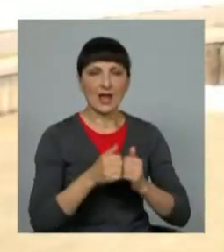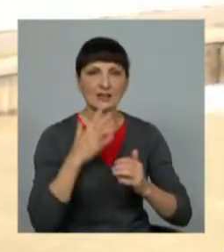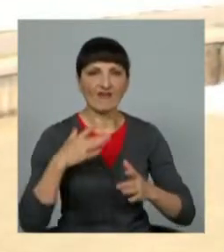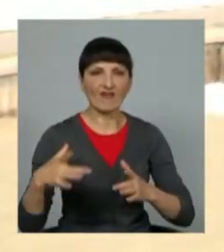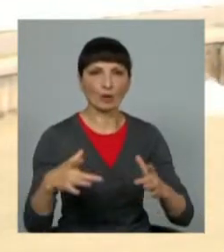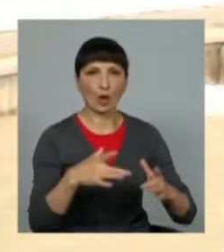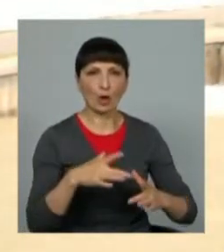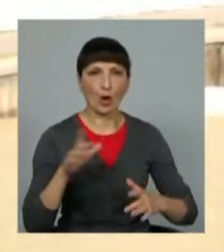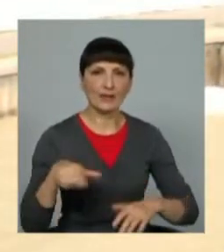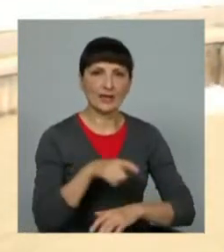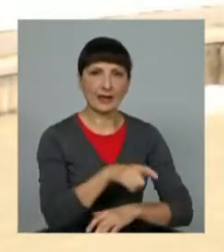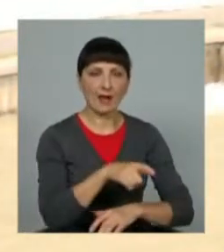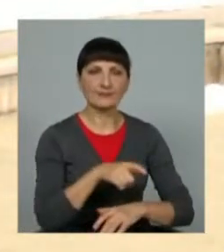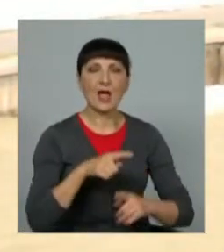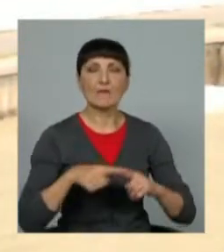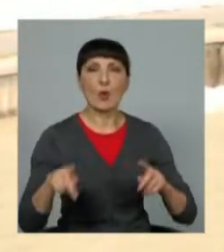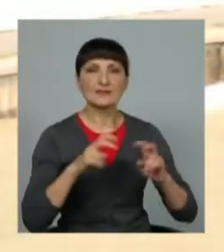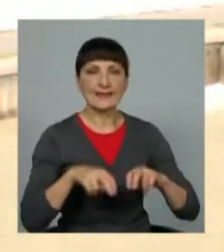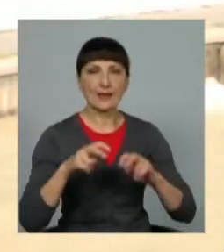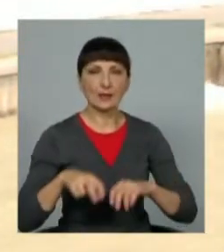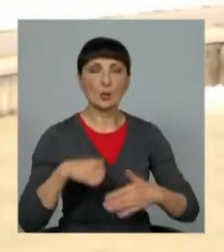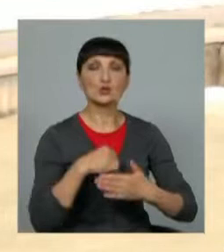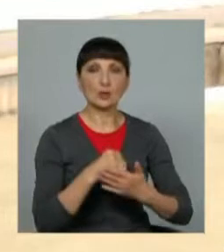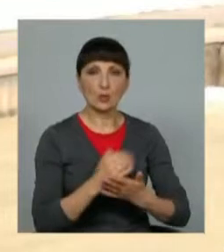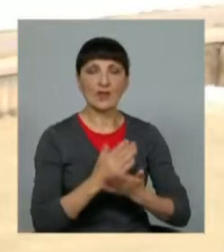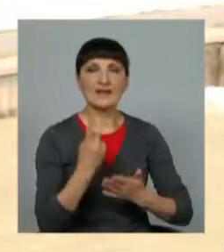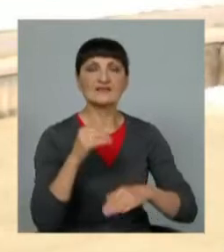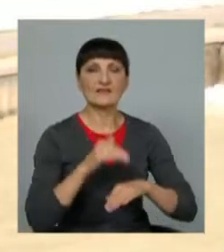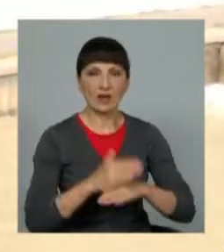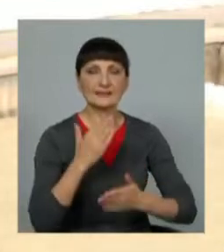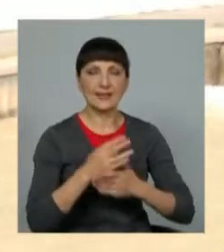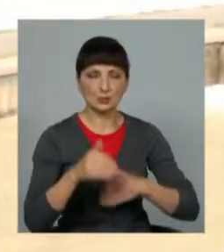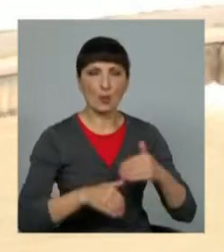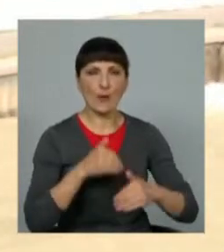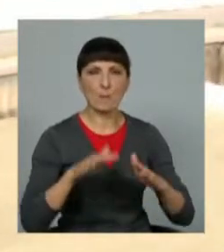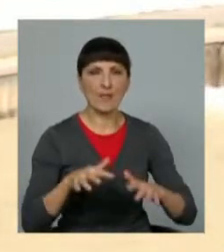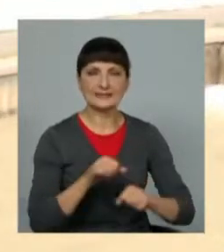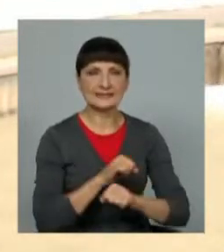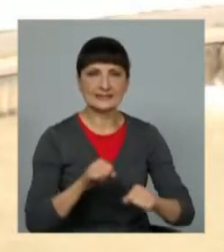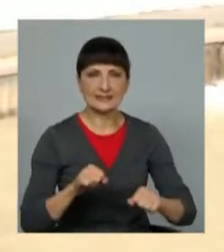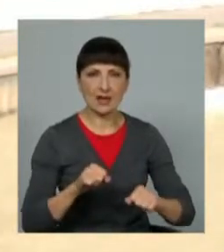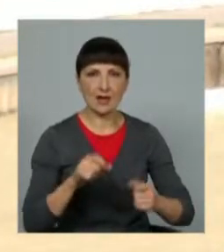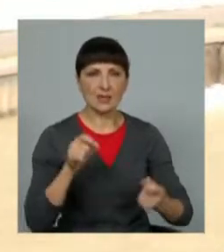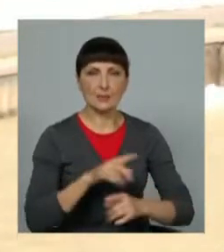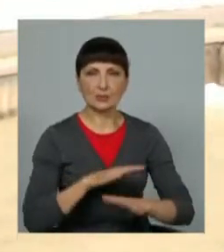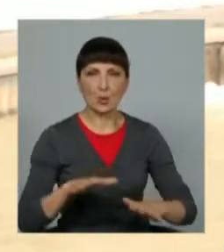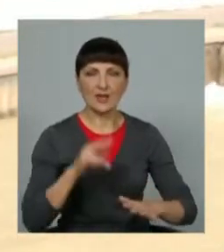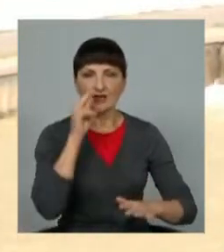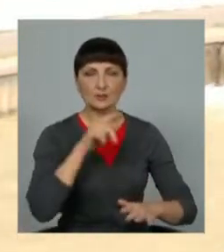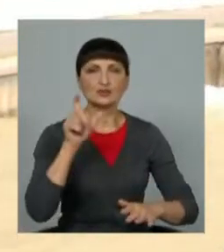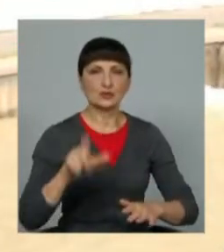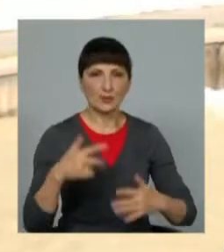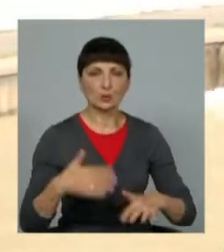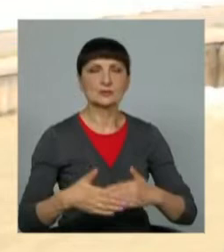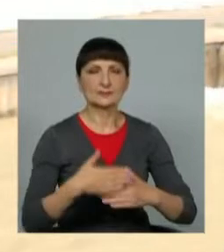водоемов. В ходе рейда установлен один факт купания в неустановленном для этого месте. Виновное лицо